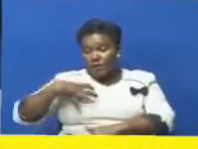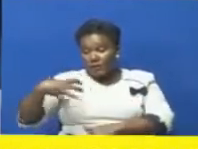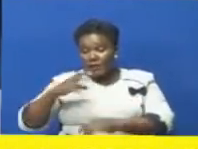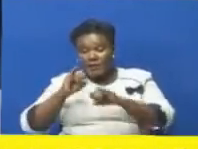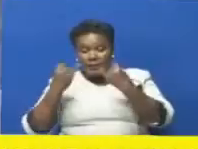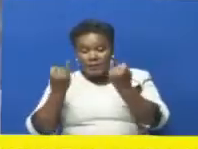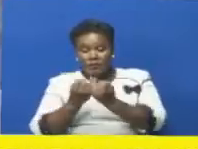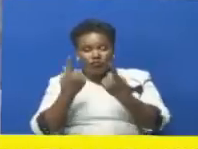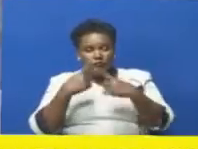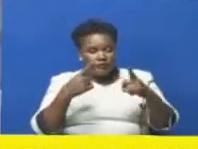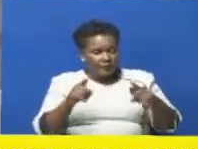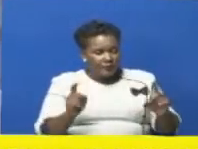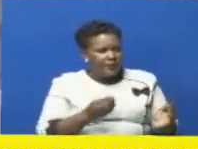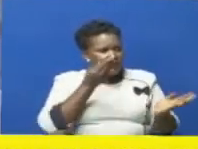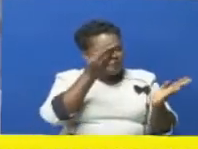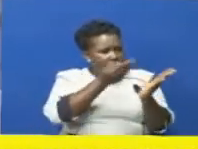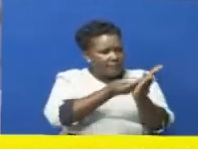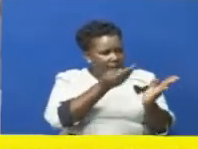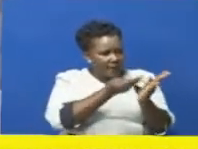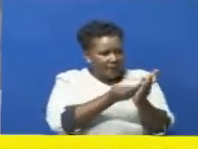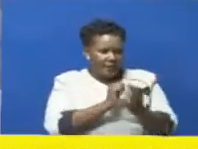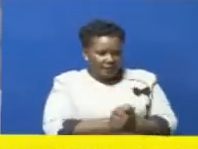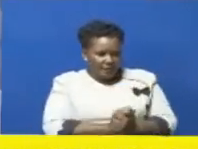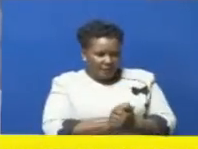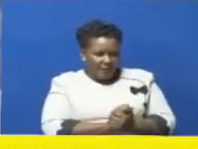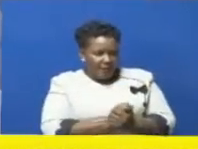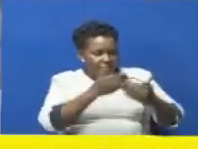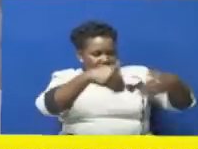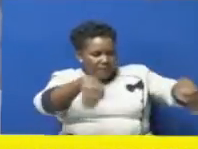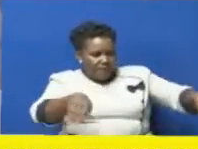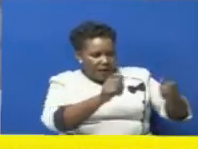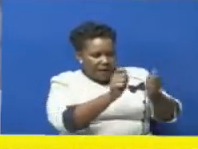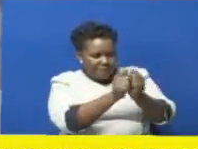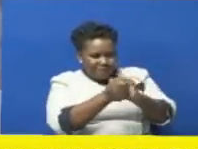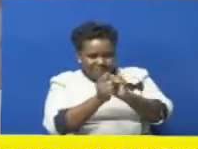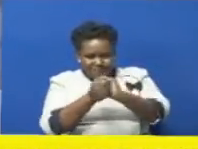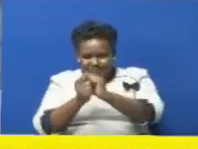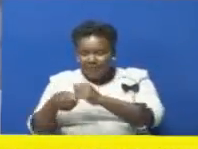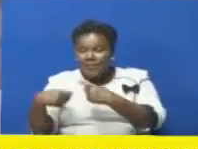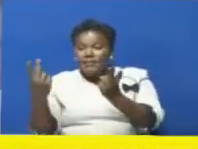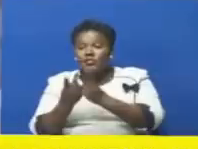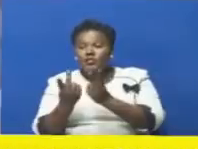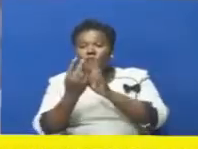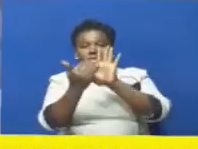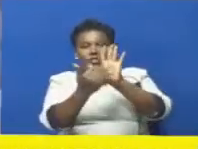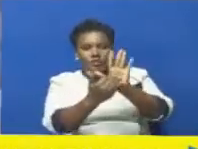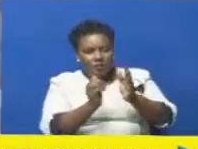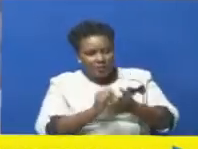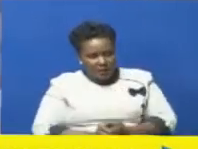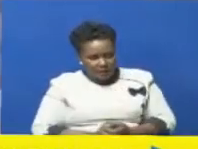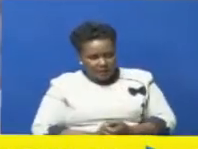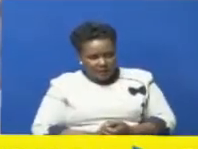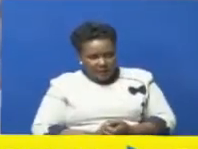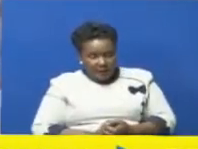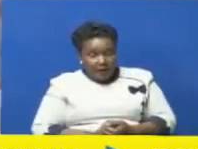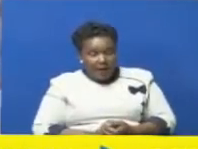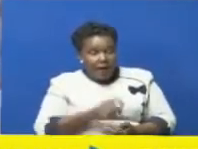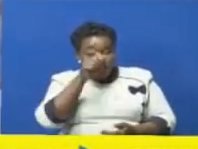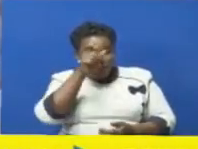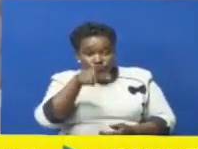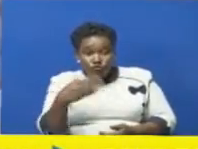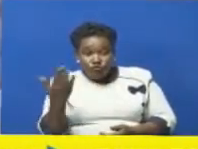mbalimbali imependekeza urekebishwaji wa mipaka kwa mujibu wa sheria, na atakaobainika kuwepo bado ndani ya